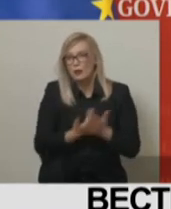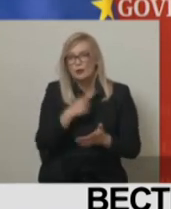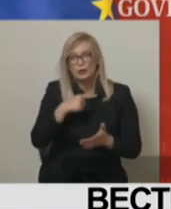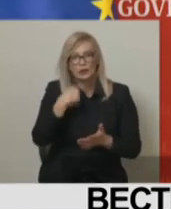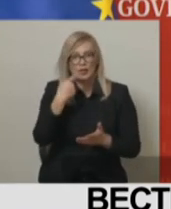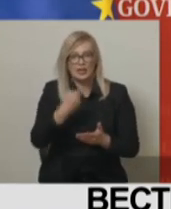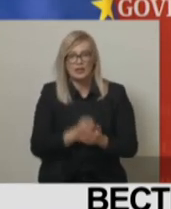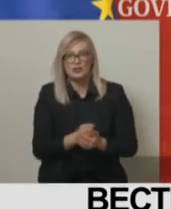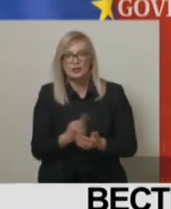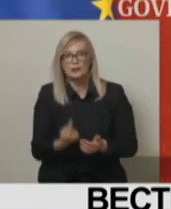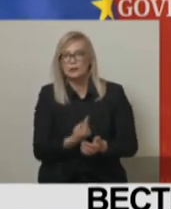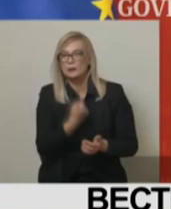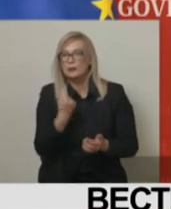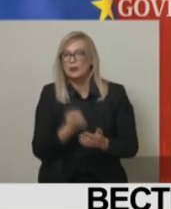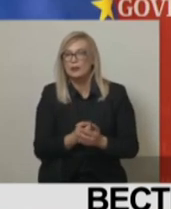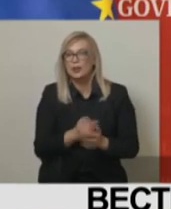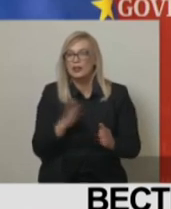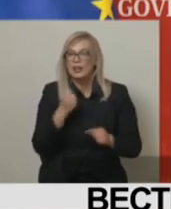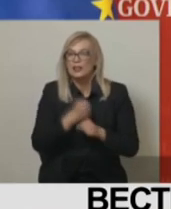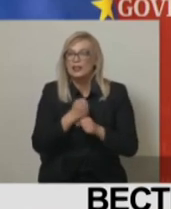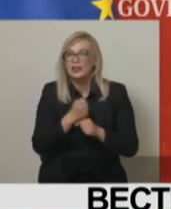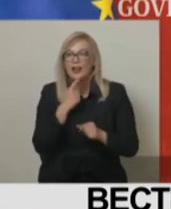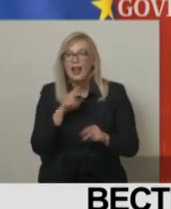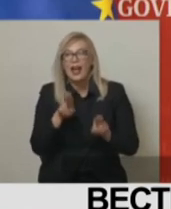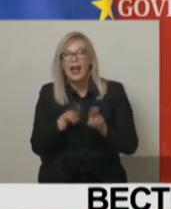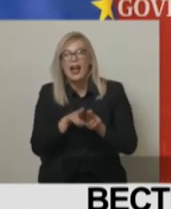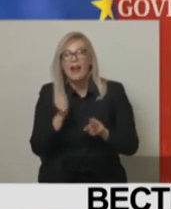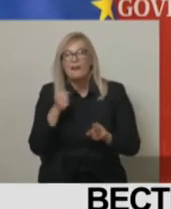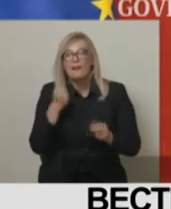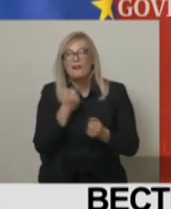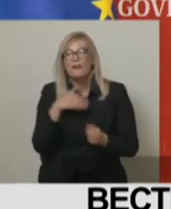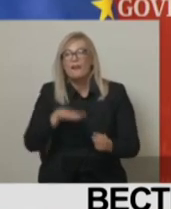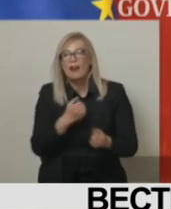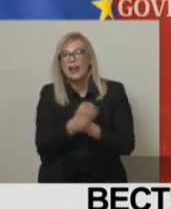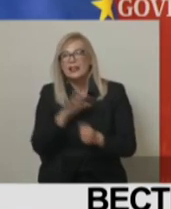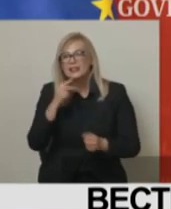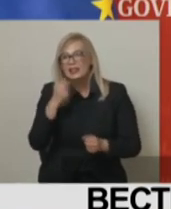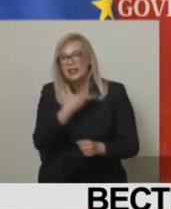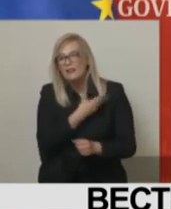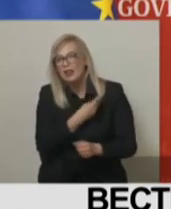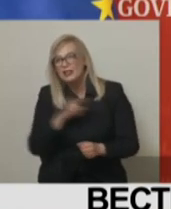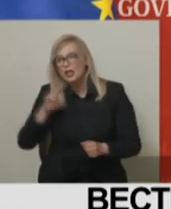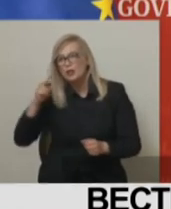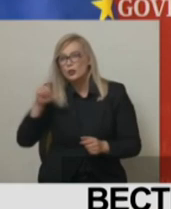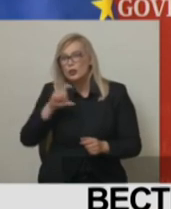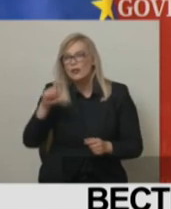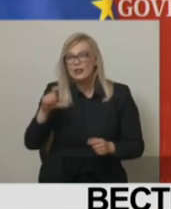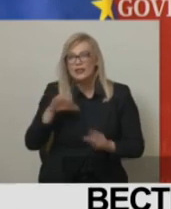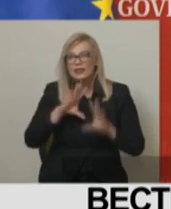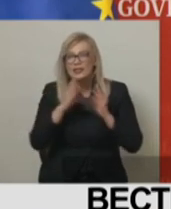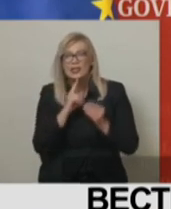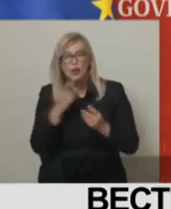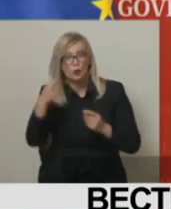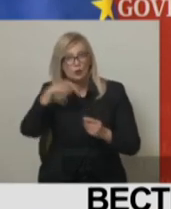кажав. Прво, дали се работи за Pfizer вакцината, за AstraZeneca, за Moderna или за сите други вакцини кои што